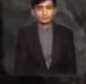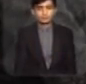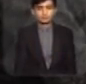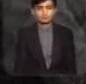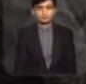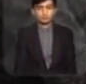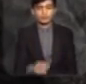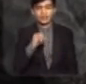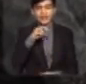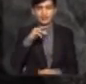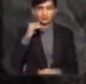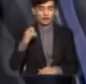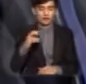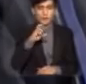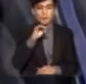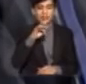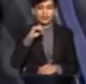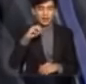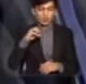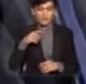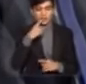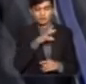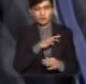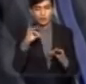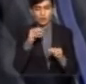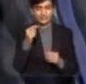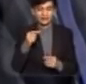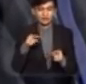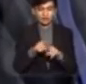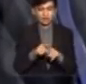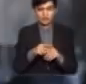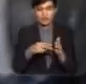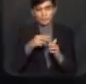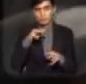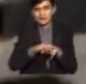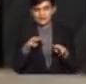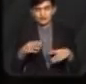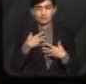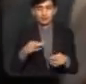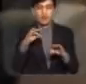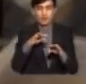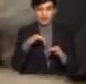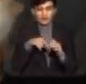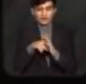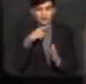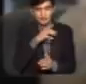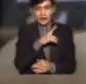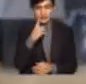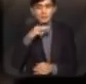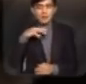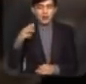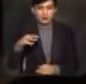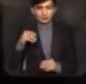южан гортанов рассказал только о деньгах которыми распоряжается министерство здравоохранения около 1 миллиарда